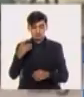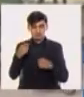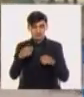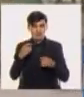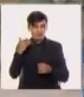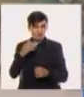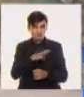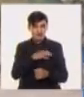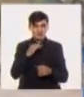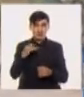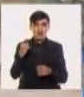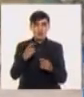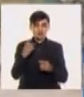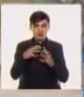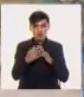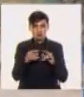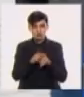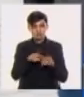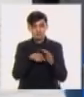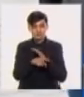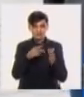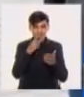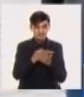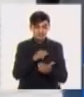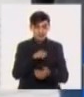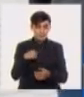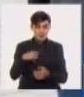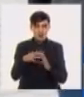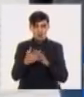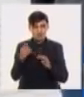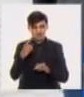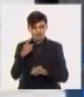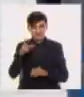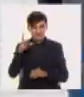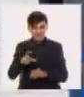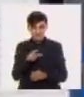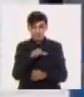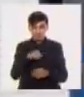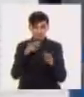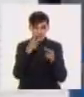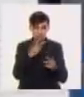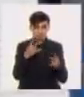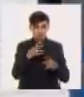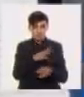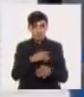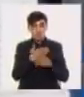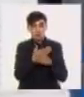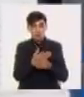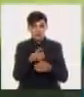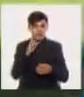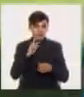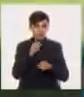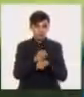сельского хозяйства заявили, что оценка животных занимаются сами фермеры. В ведомстве пообещали помочь крестьянам с отсрочкой по платежам